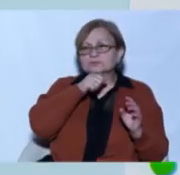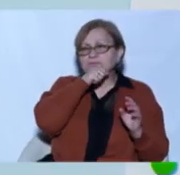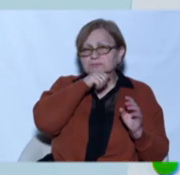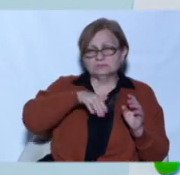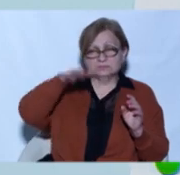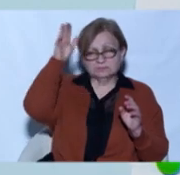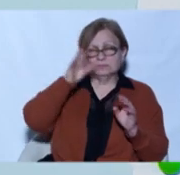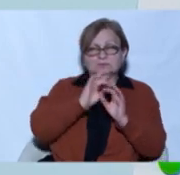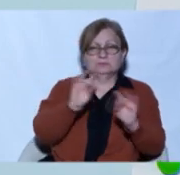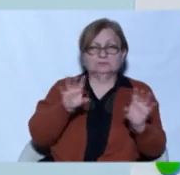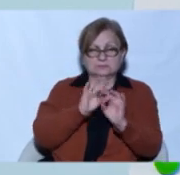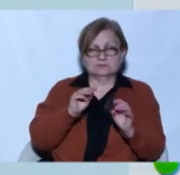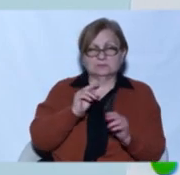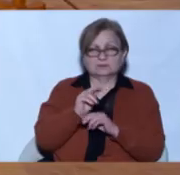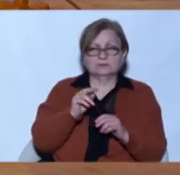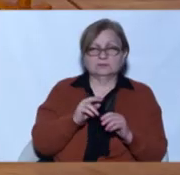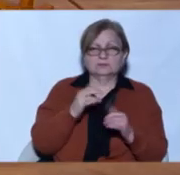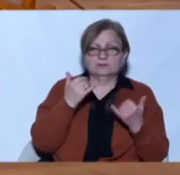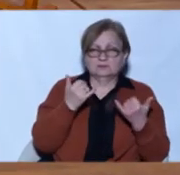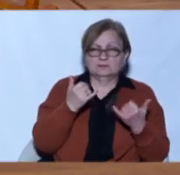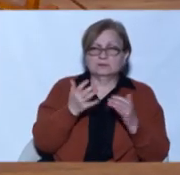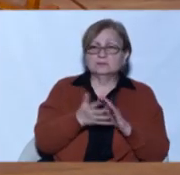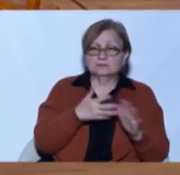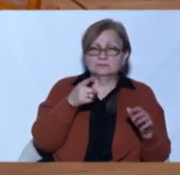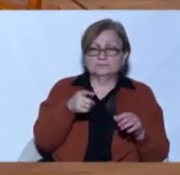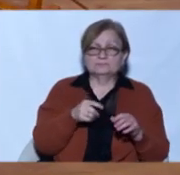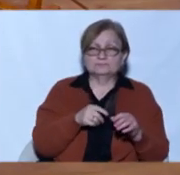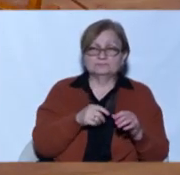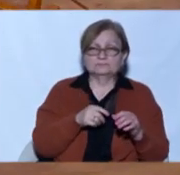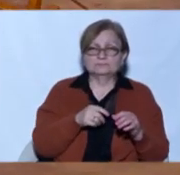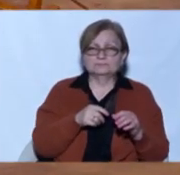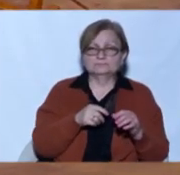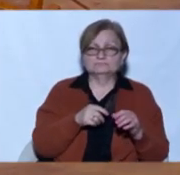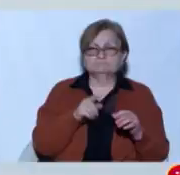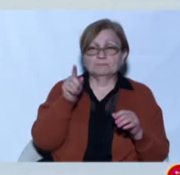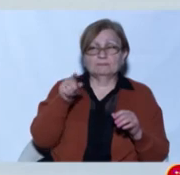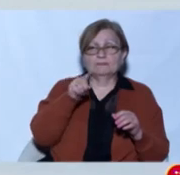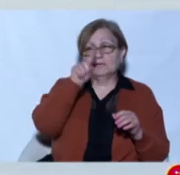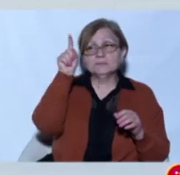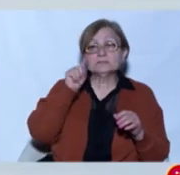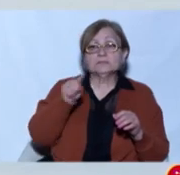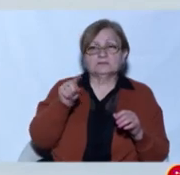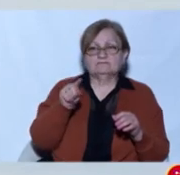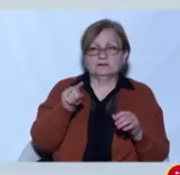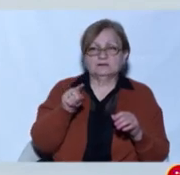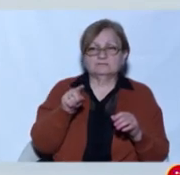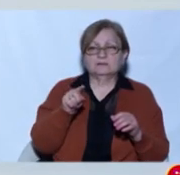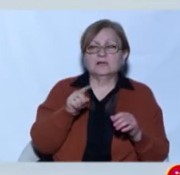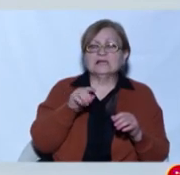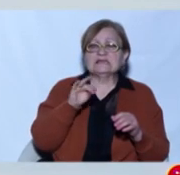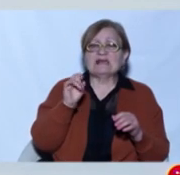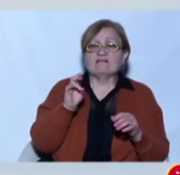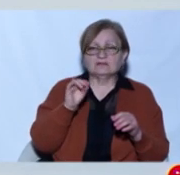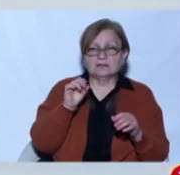უფრო დაწვრილებით გაიგებთ. ახლა კი ალბათ ხვდებით, რომ ეს მაინც დასმული კითხვა, იავნანამ